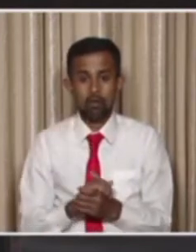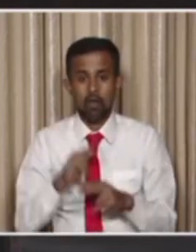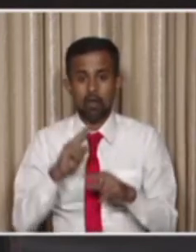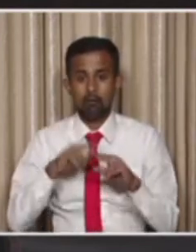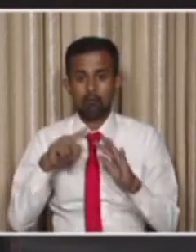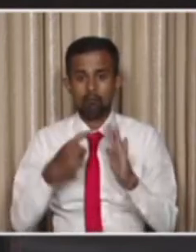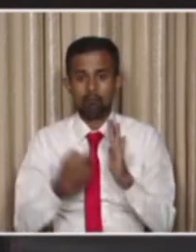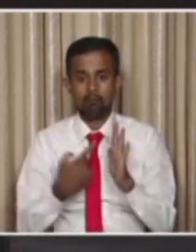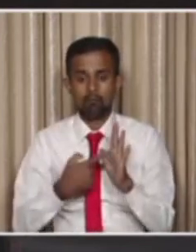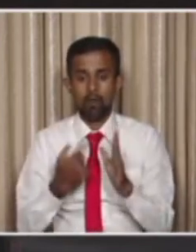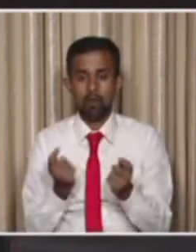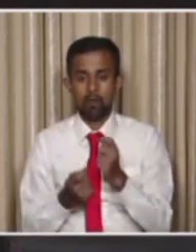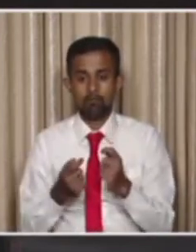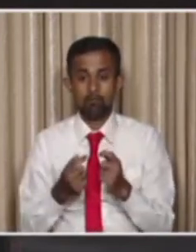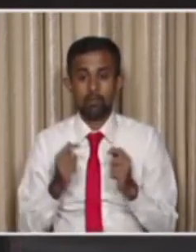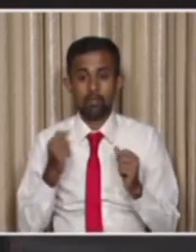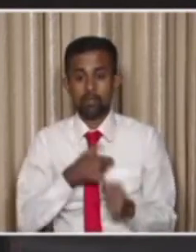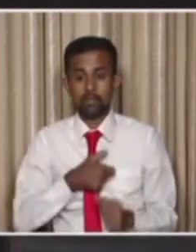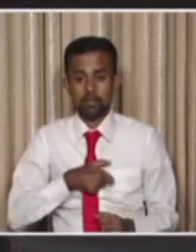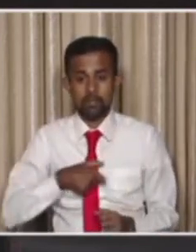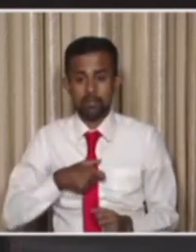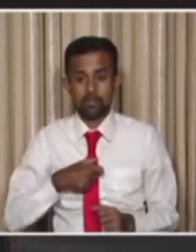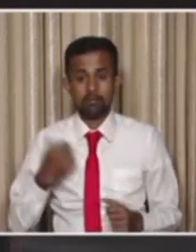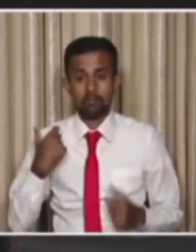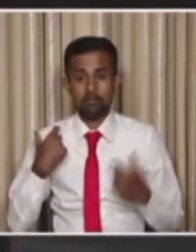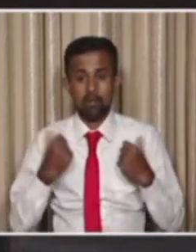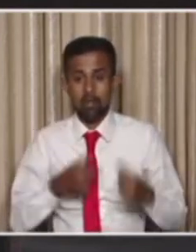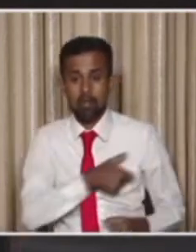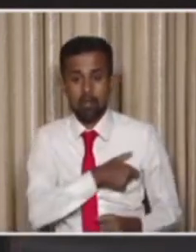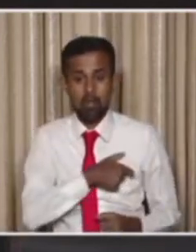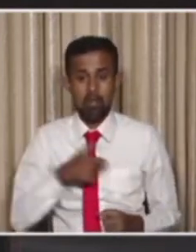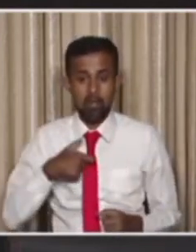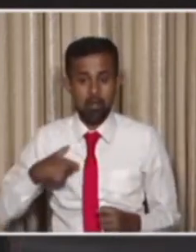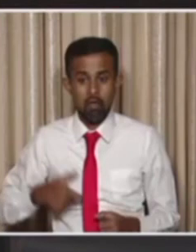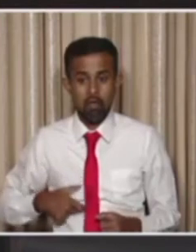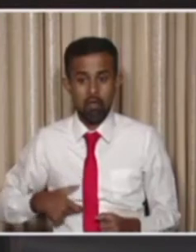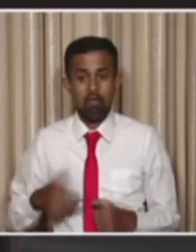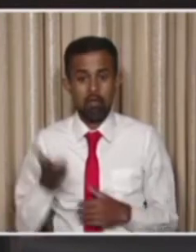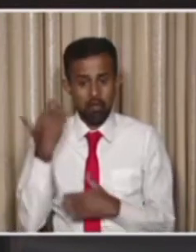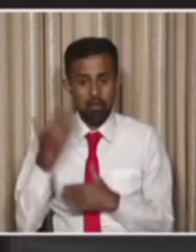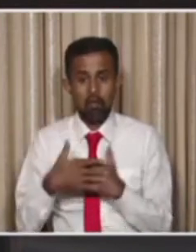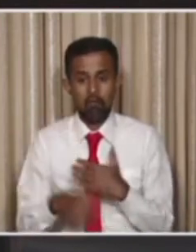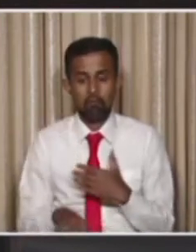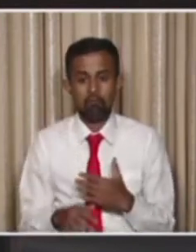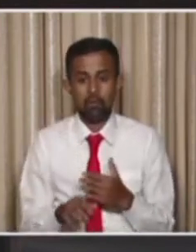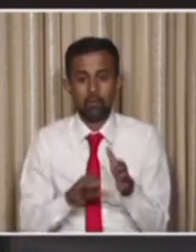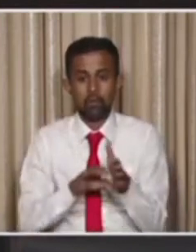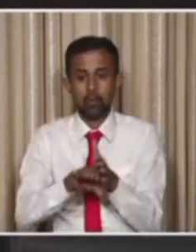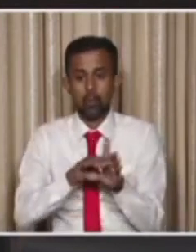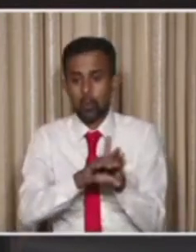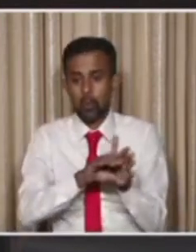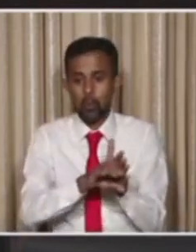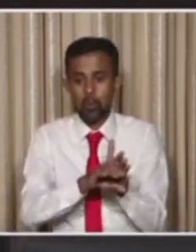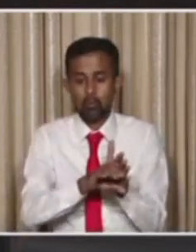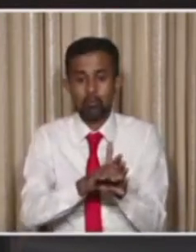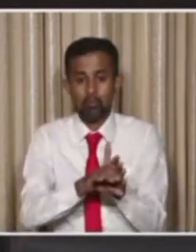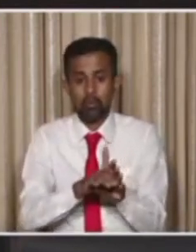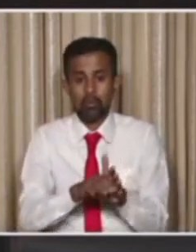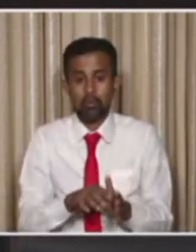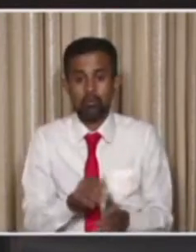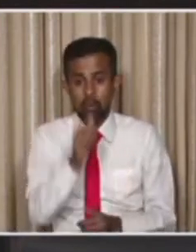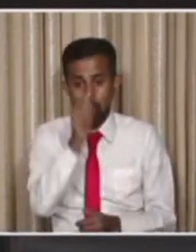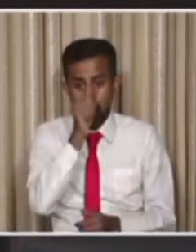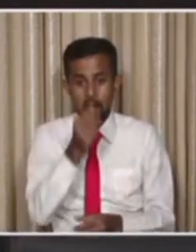මේ ඔක්කොම ටී-ෂර්ට් වල ඇඳගෙන තමයි පහුගිය කාලේ ගැහුවේ. ඒක නිසා මේ ඒ සූදු ජාවාරම් මේ වගේ තියෙන